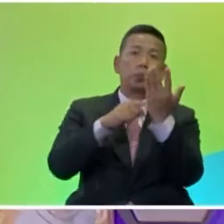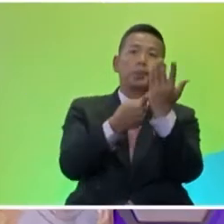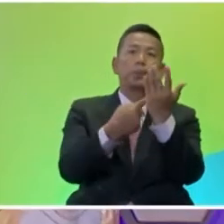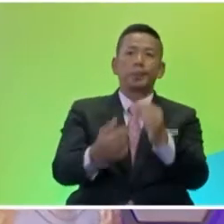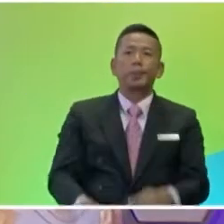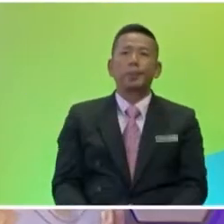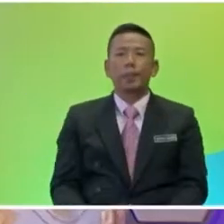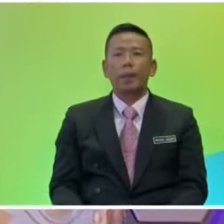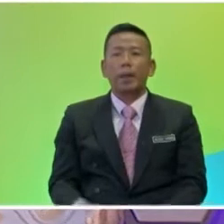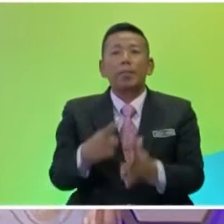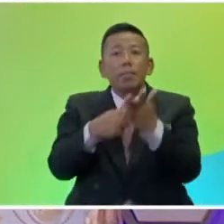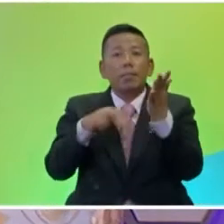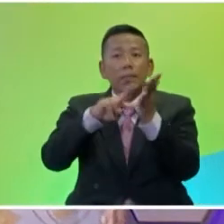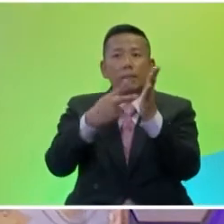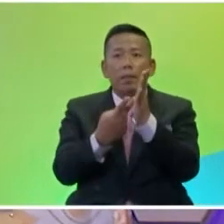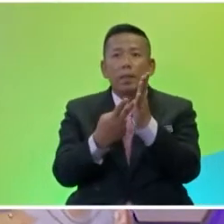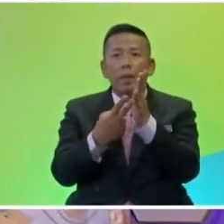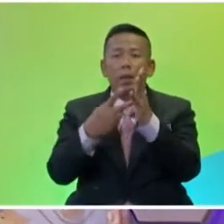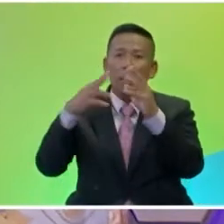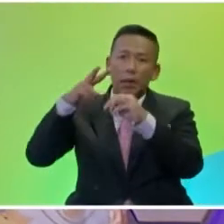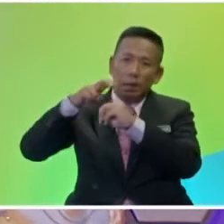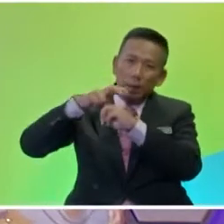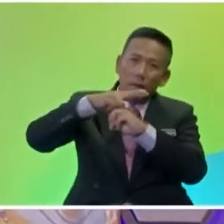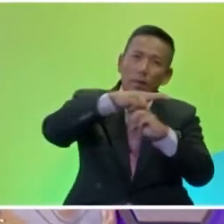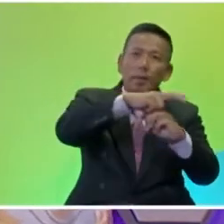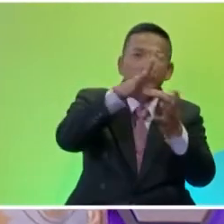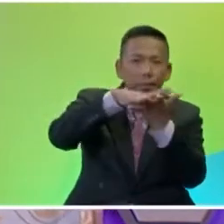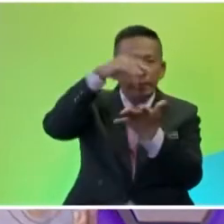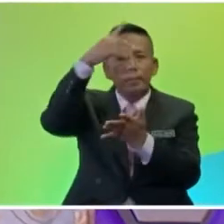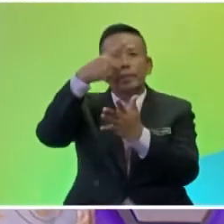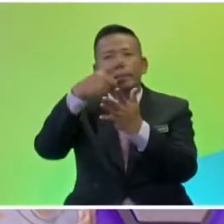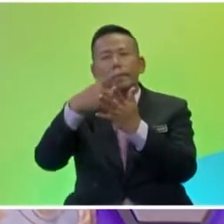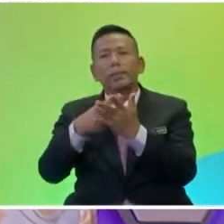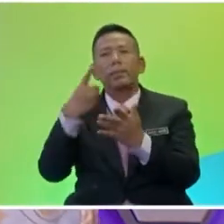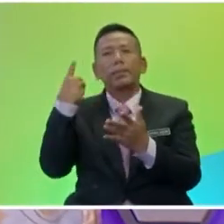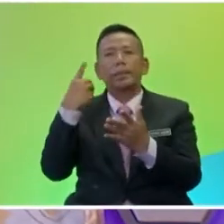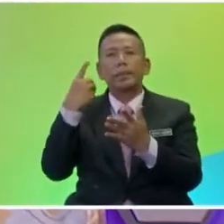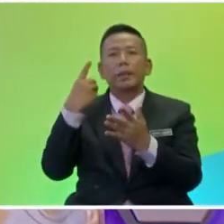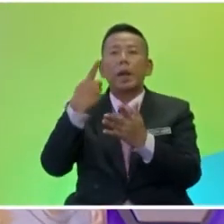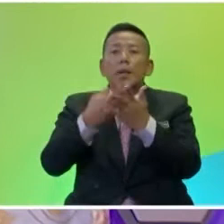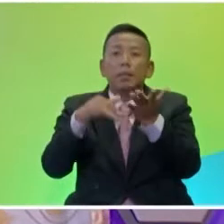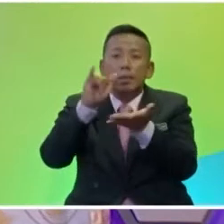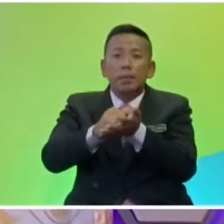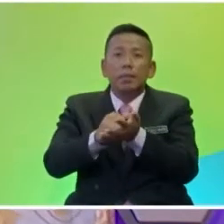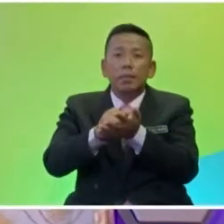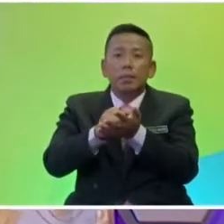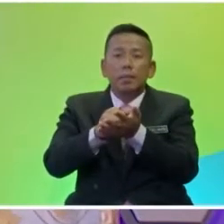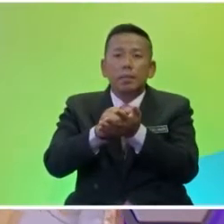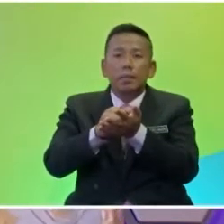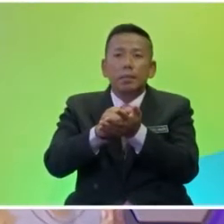teruskan oke apa itu micro organisme ini kita belajar dulu ya mikroorganisme ialah organisasi